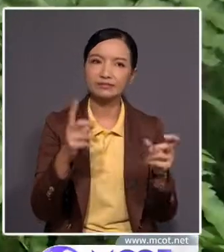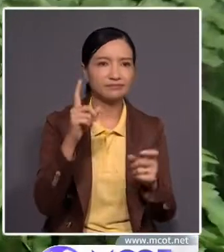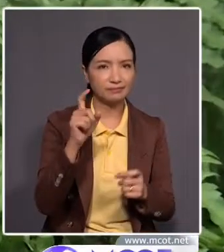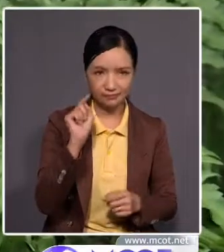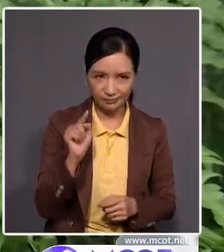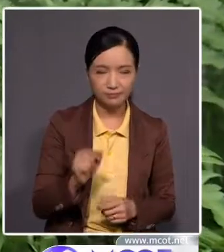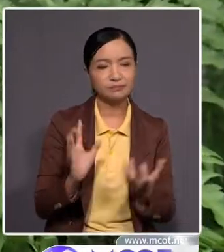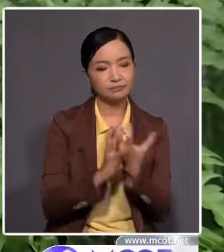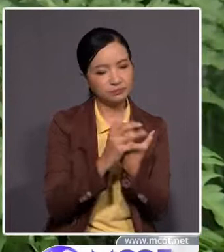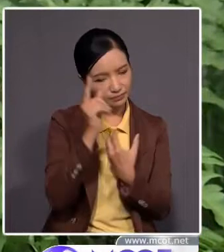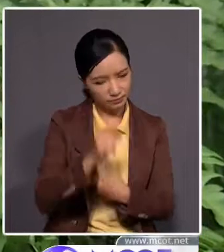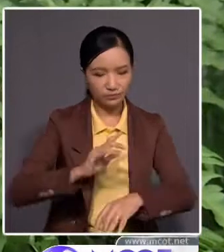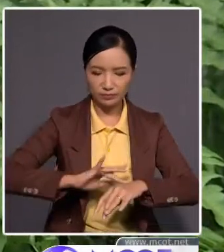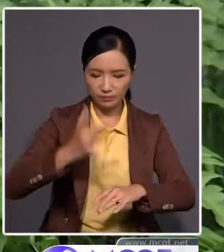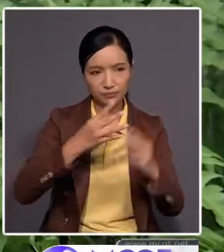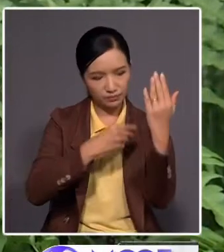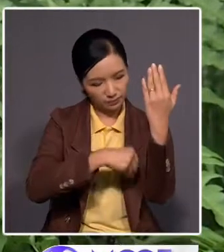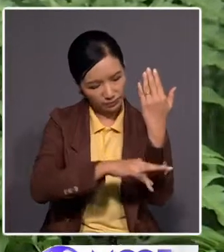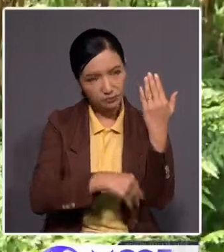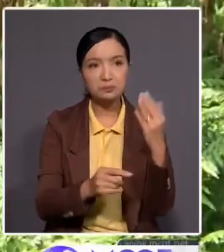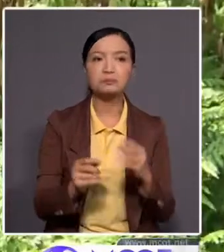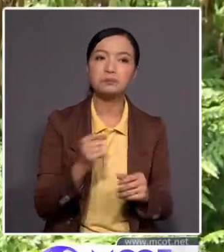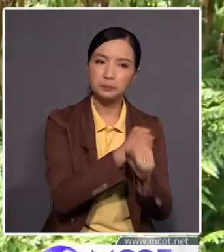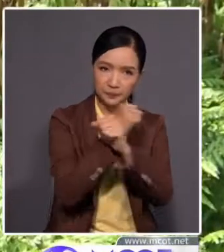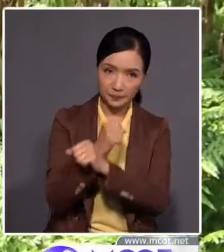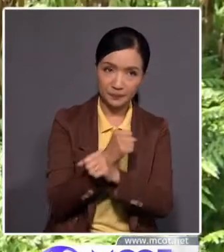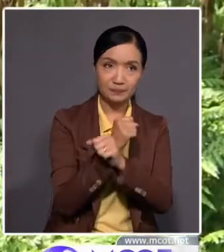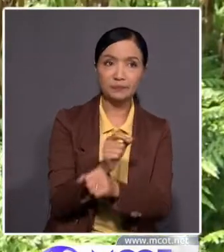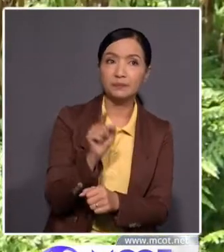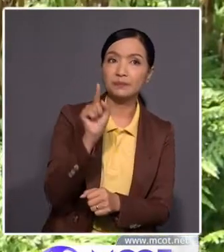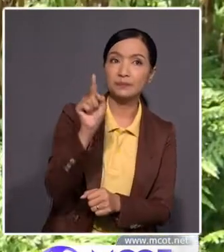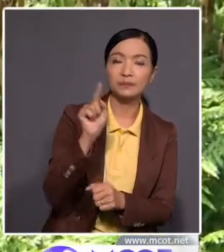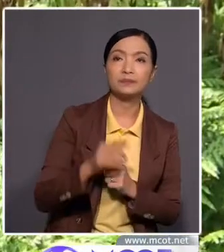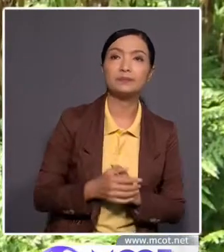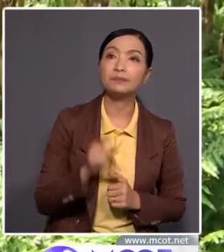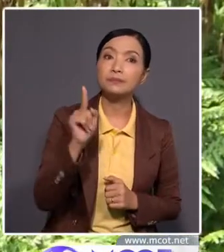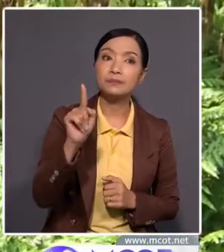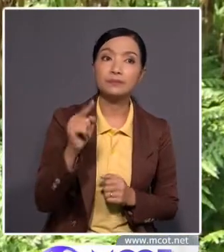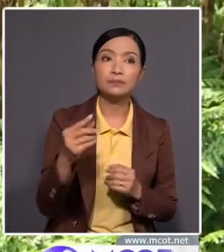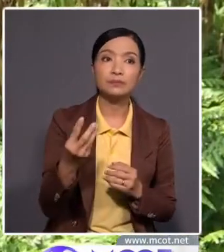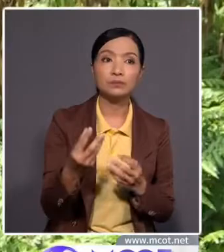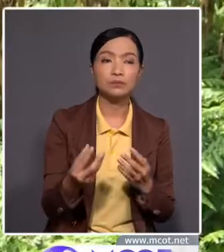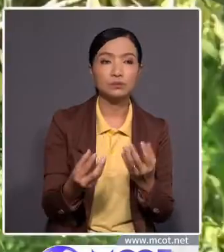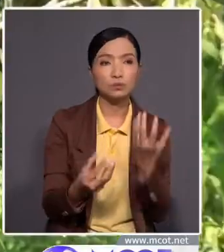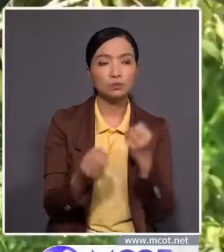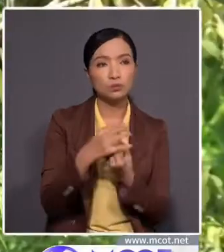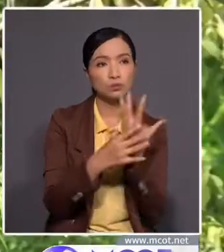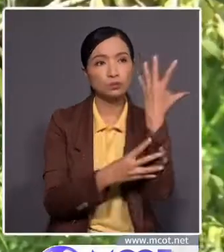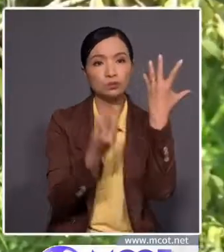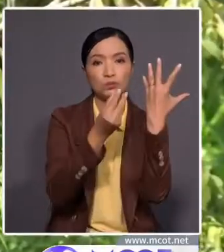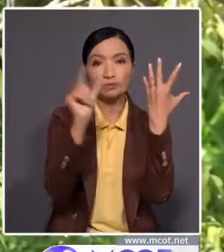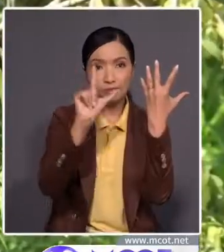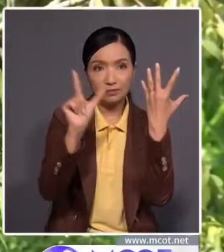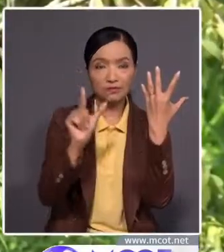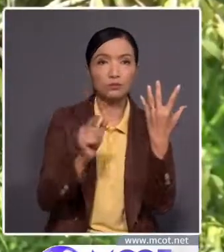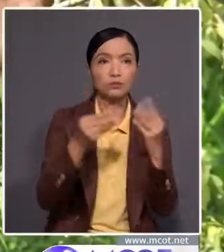นี่คือ ก็แสดงว่ากินผักกูดนี่ปลอดภัยมากที่เห็นนี่มีอะไรเนี่ย กล้วย มะปราง มะยงชิดกล้วยมัง